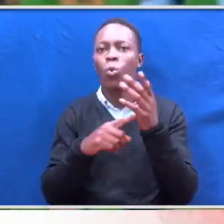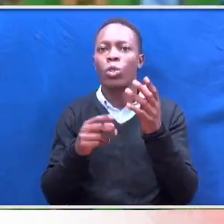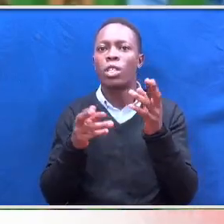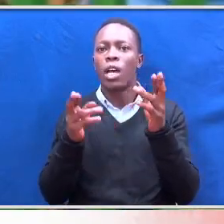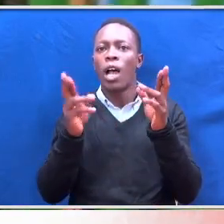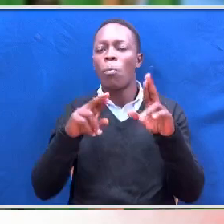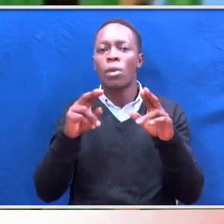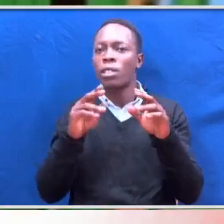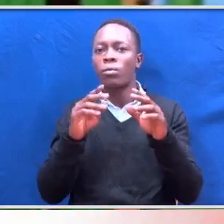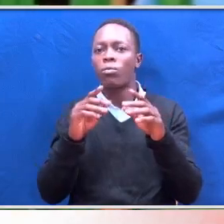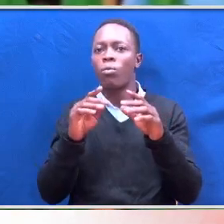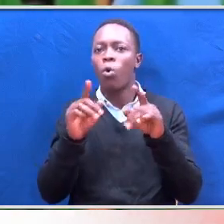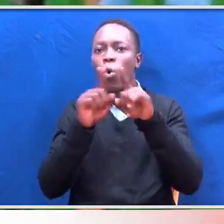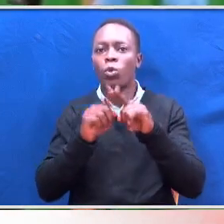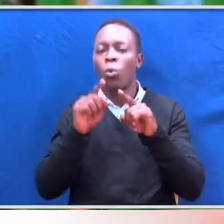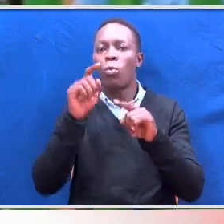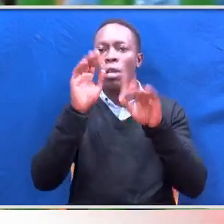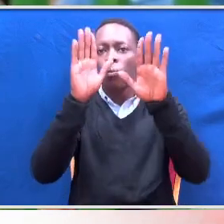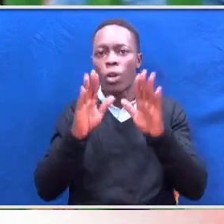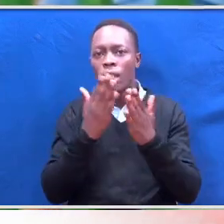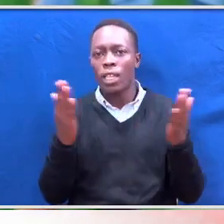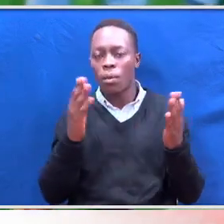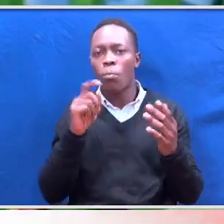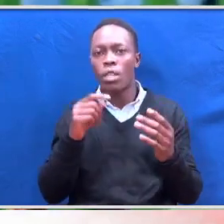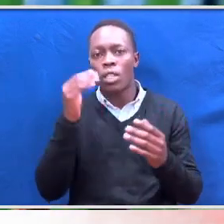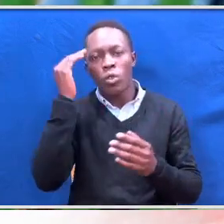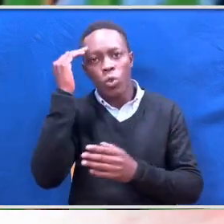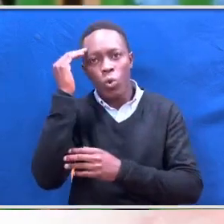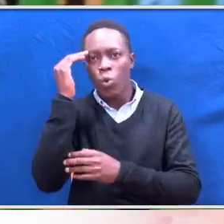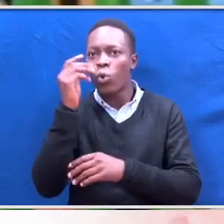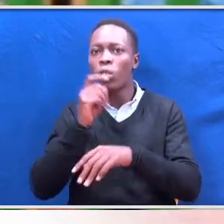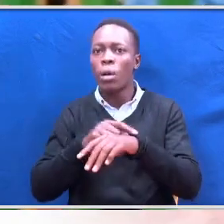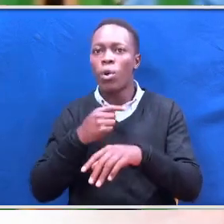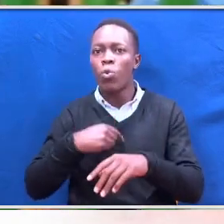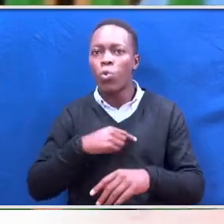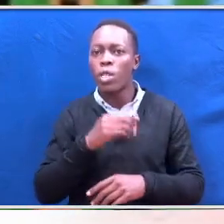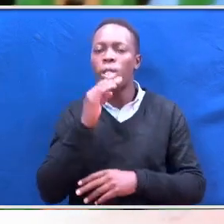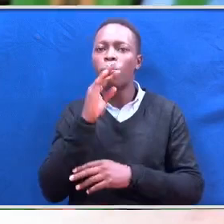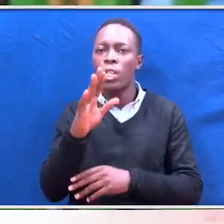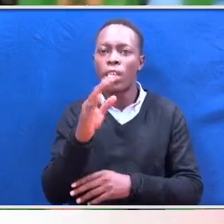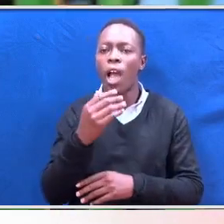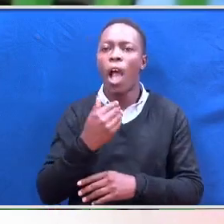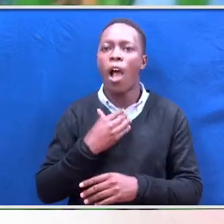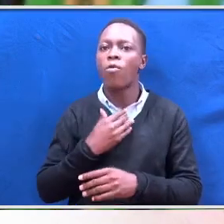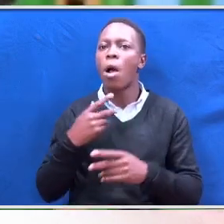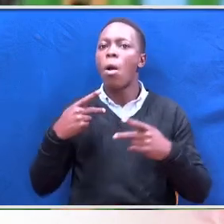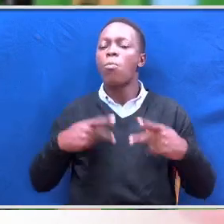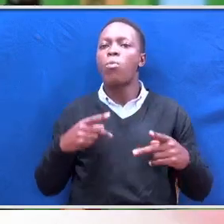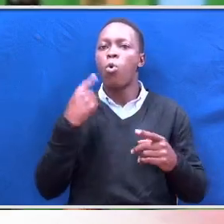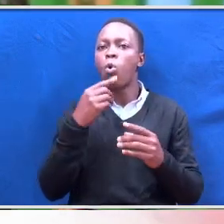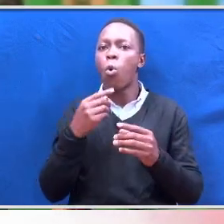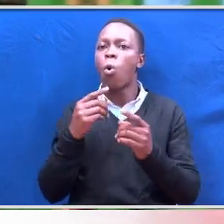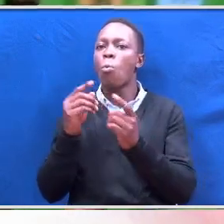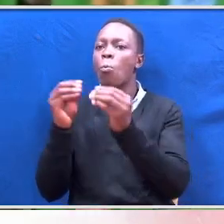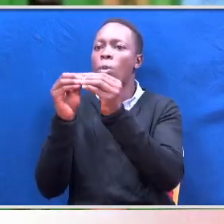The most important thing that should be noted is that as we are speaking, there are already people who are holding meeting in